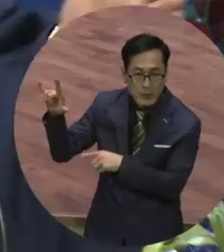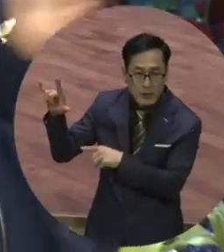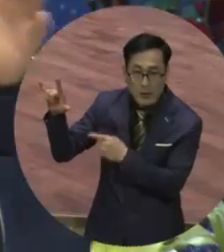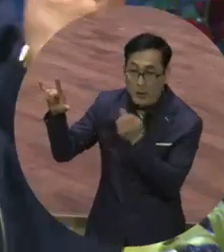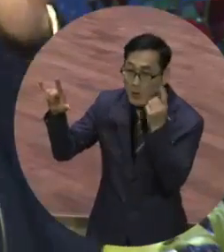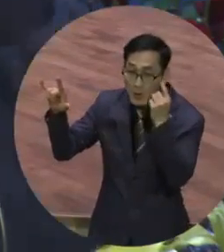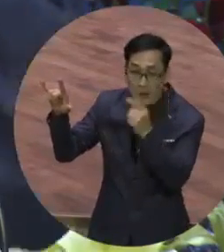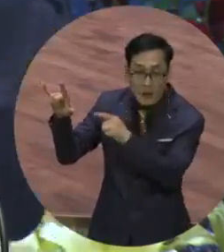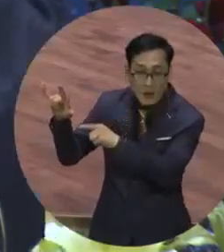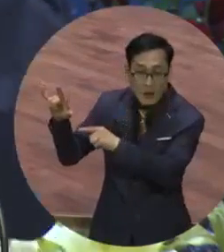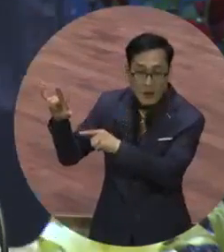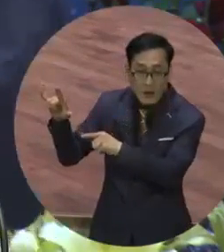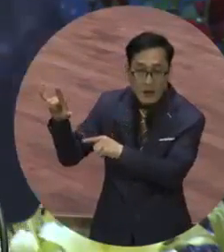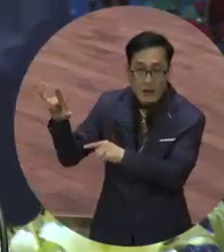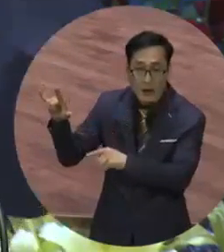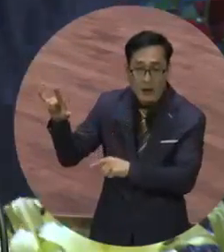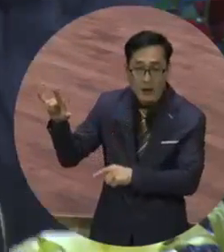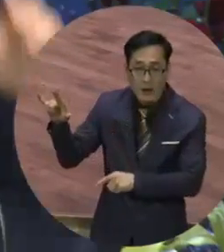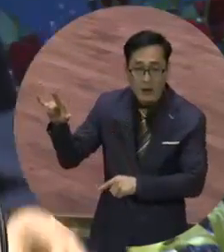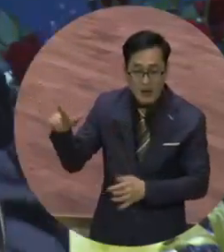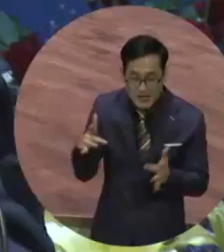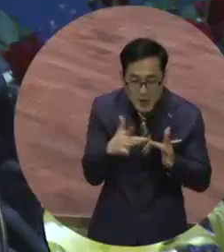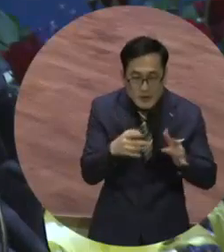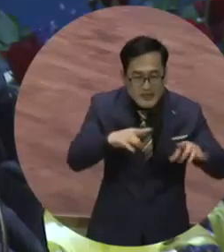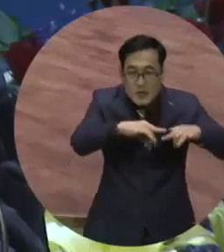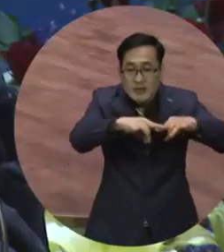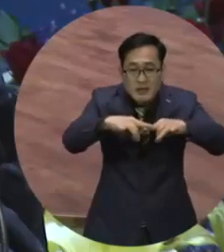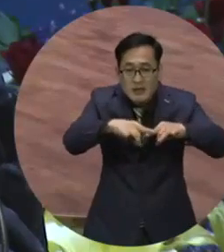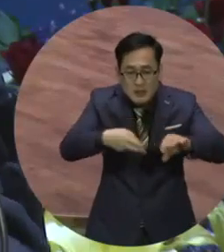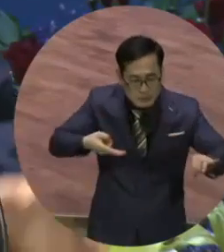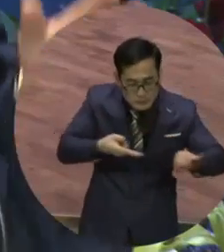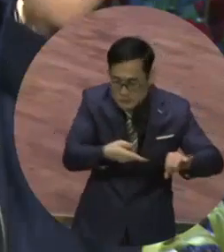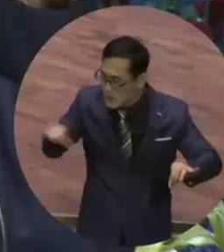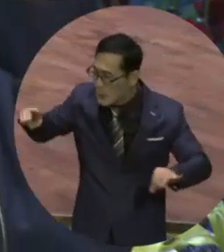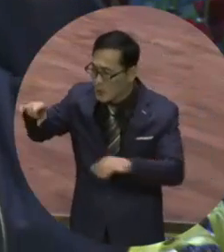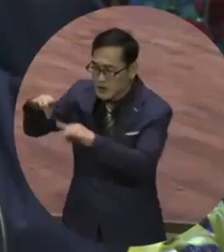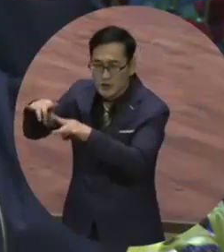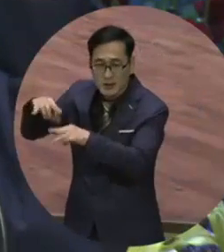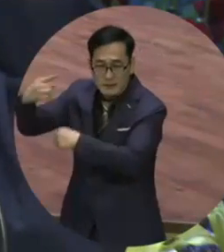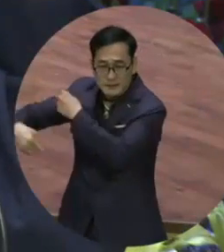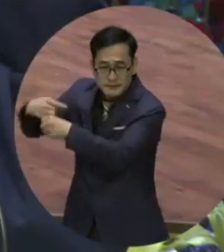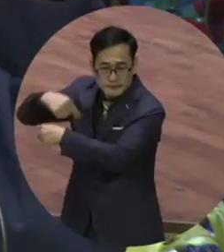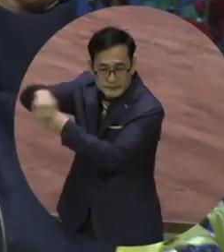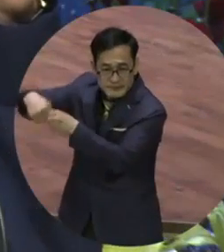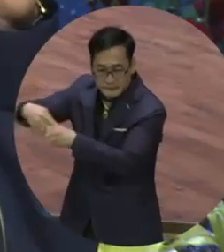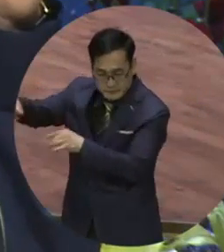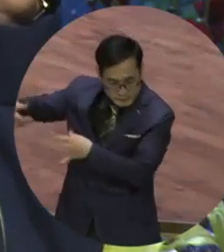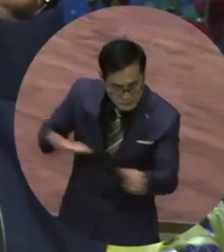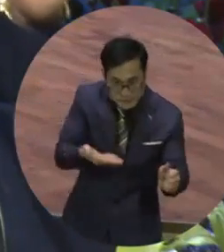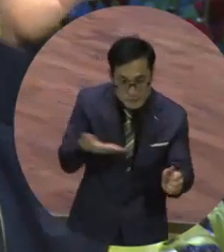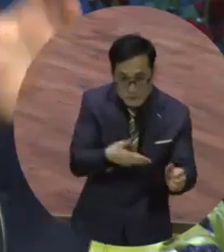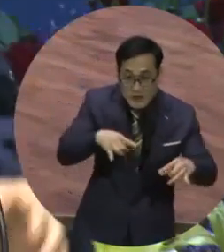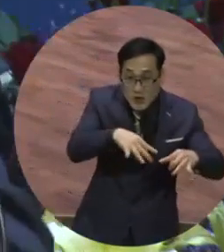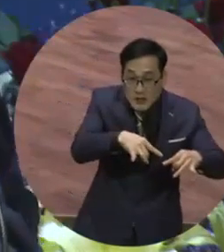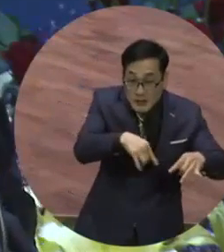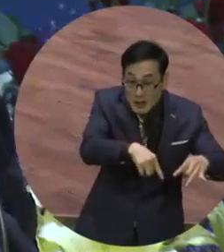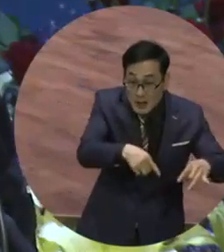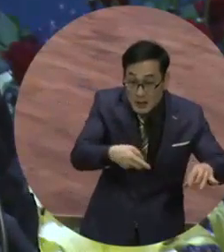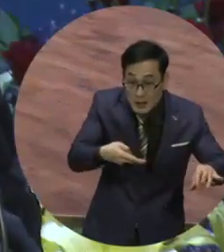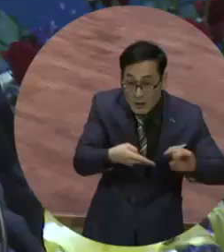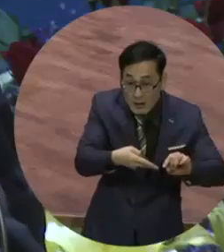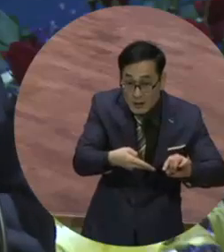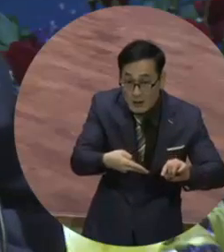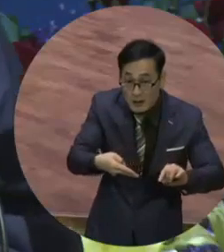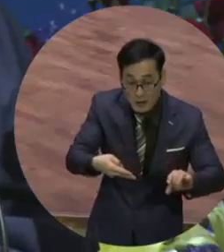뭐가 공급을 해줘야 계속 저 태양이 비출 거 아니에요. 열을. 이 지금 우리 지구를 중심으로 우리 살게 할 거